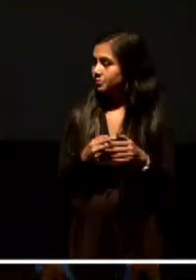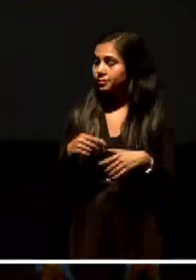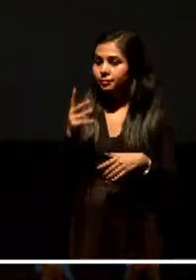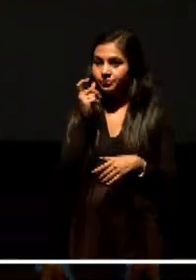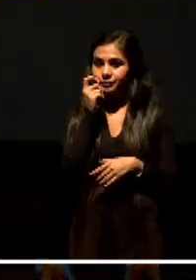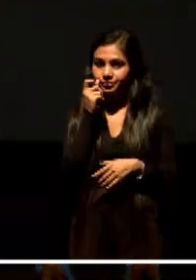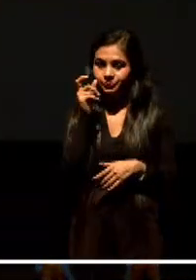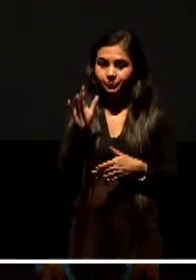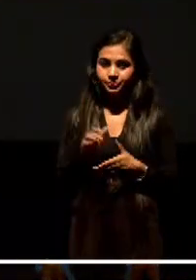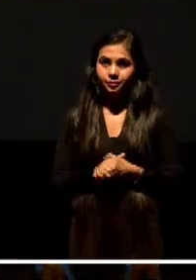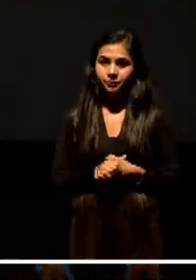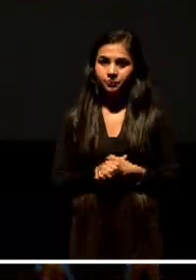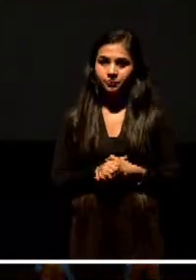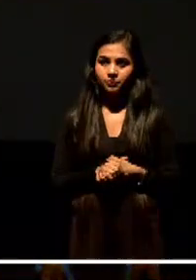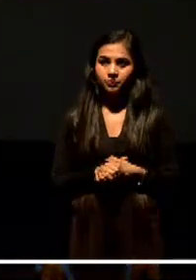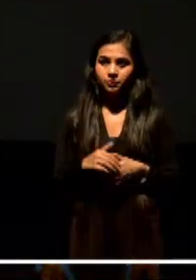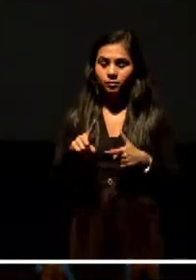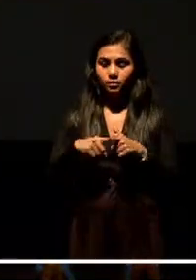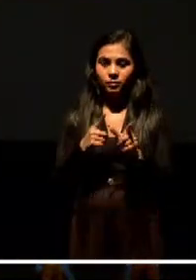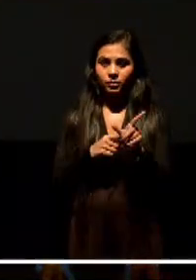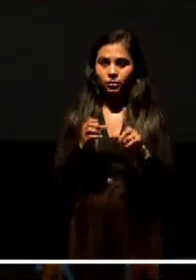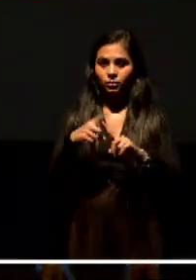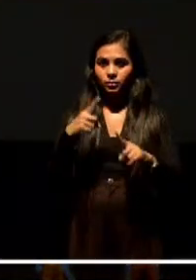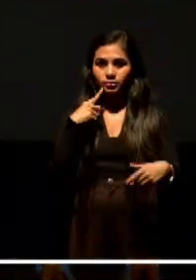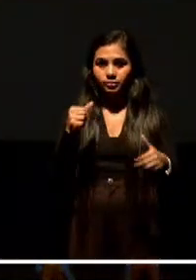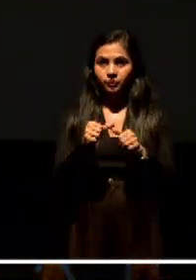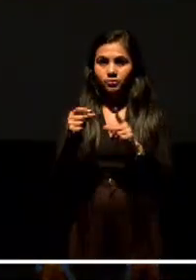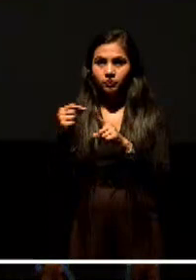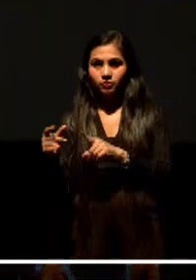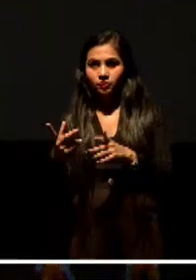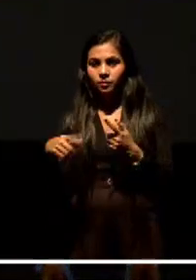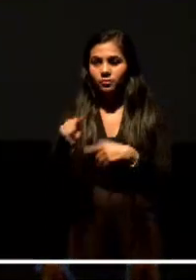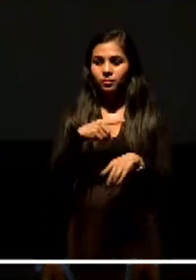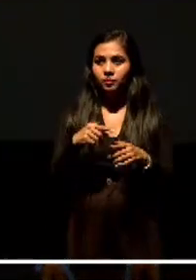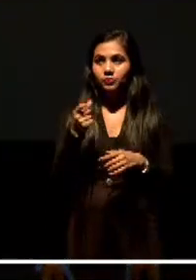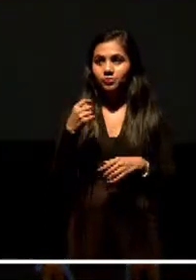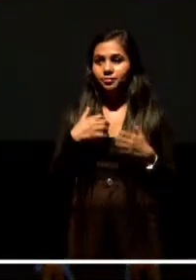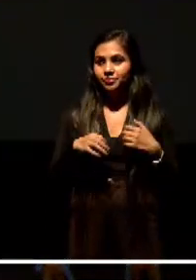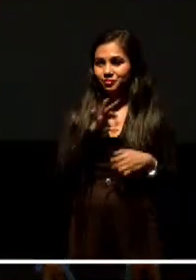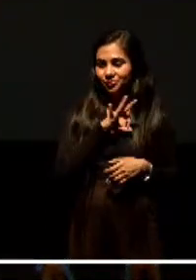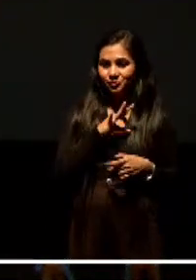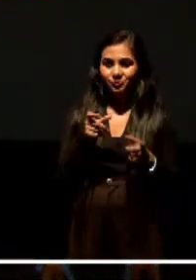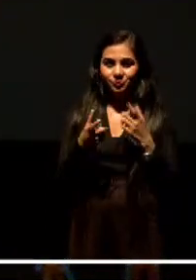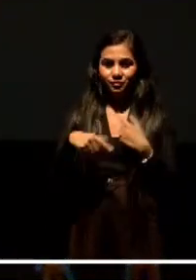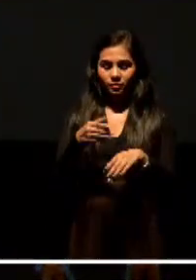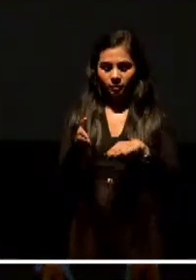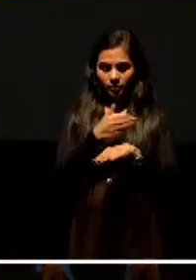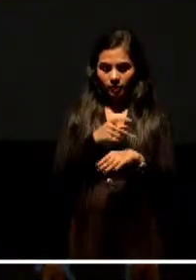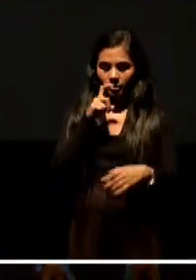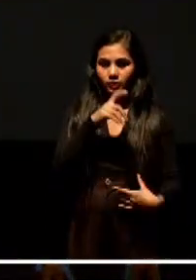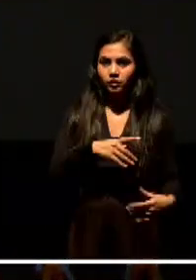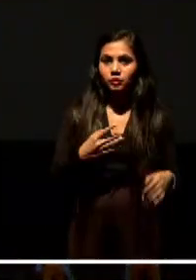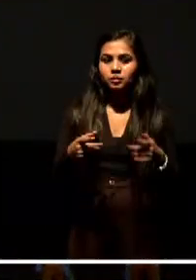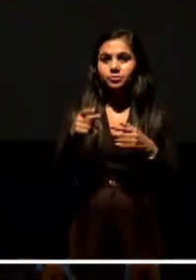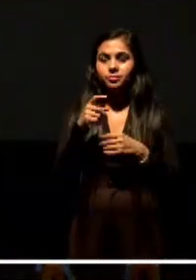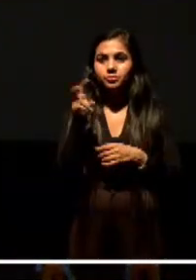थिंग कि आपका ज्योति ऐप बाहर लोग देख रहे हैं, काफ़ी लाइक किया जा रहा है। और बिफोर आई आस्क यू क्वेश्चन, फॉर द